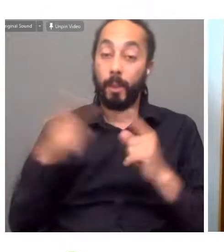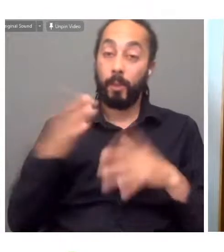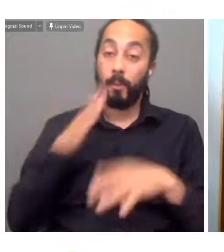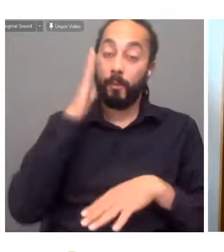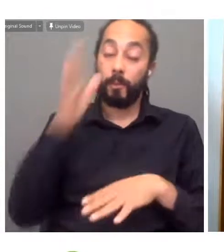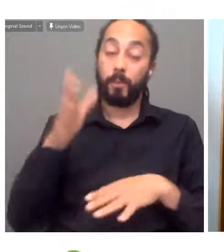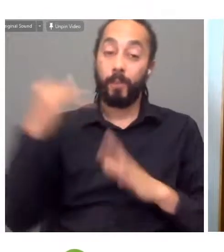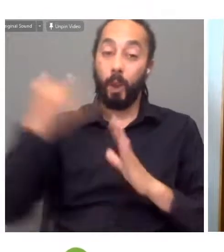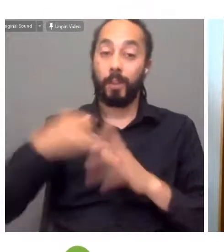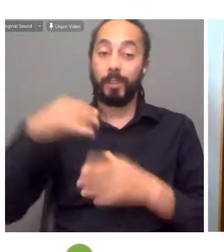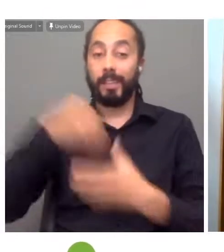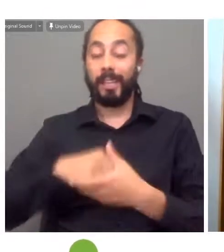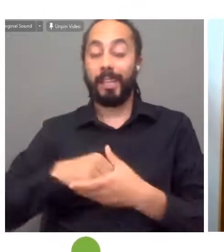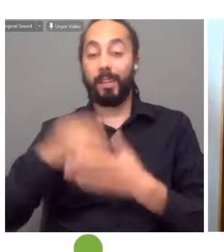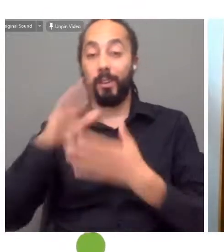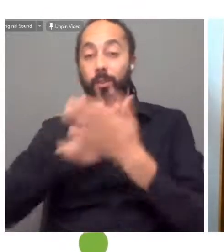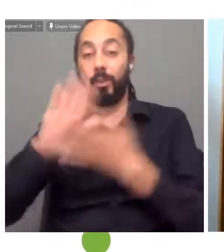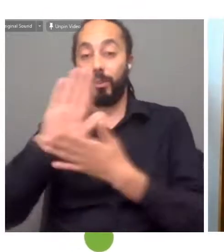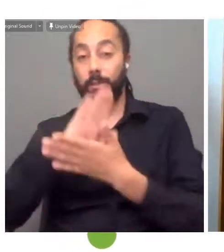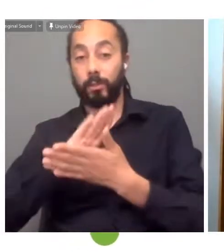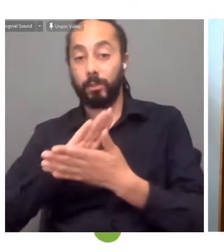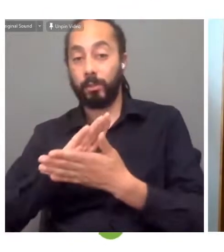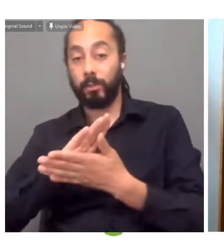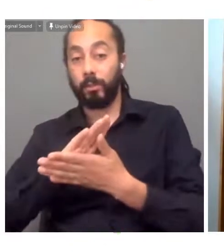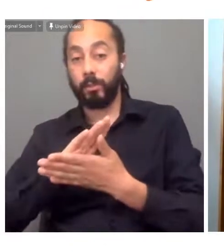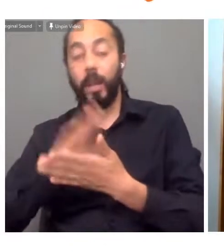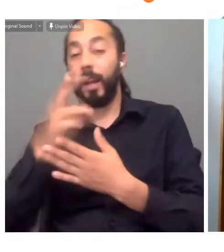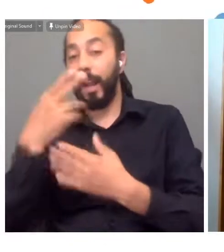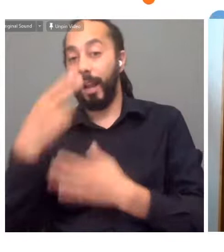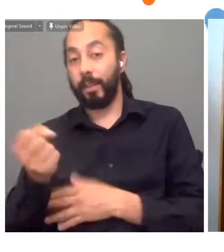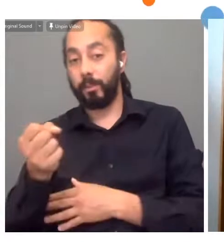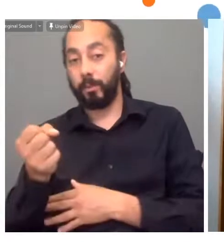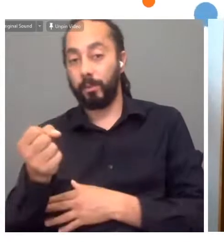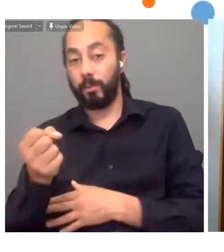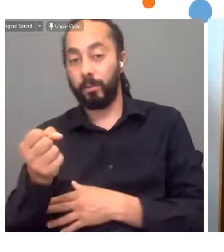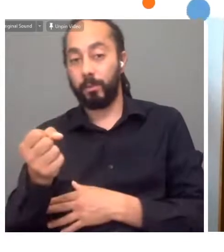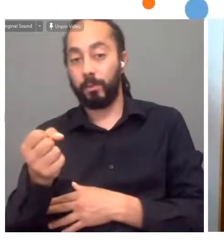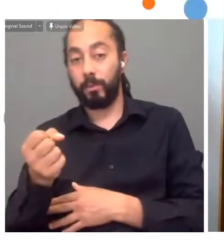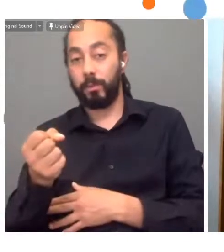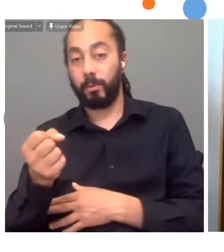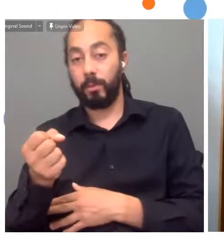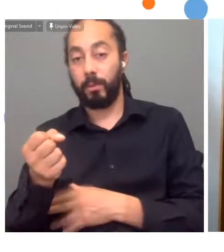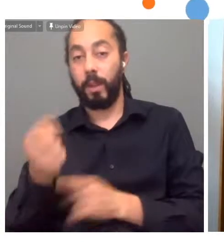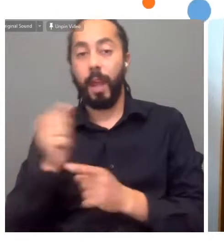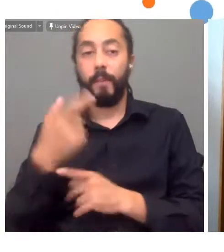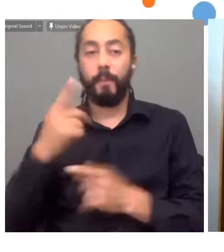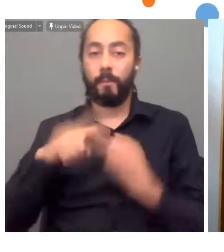mais je suis pas certain que c'est le genre de choses que nous pourrions faire, même si on voulait le faire.